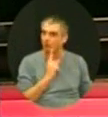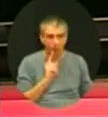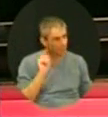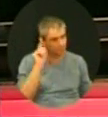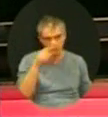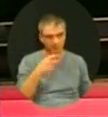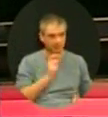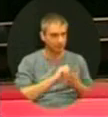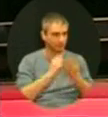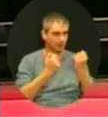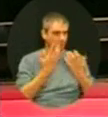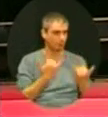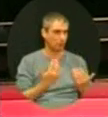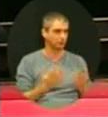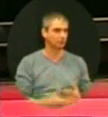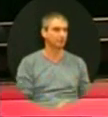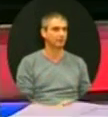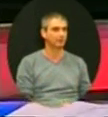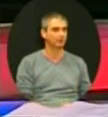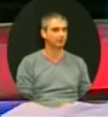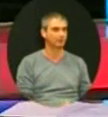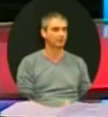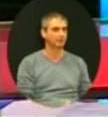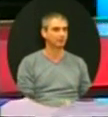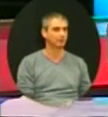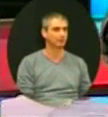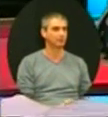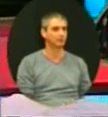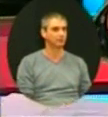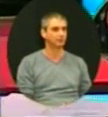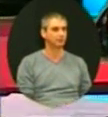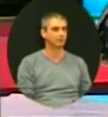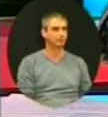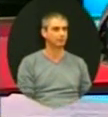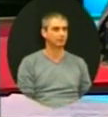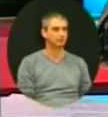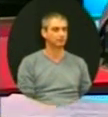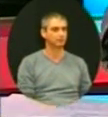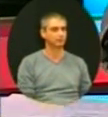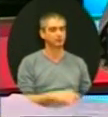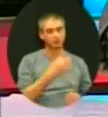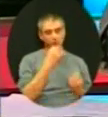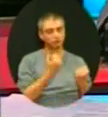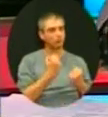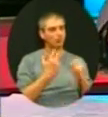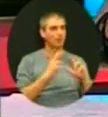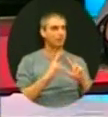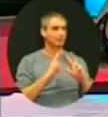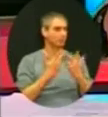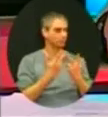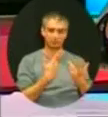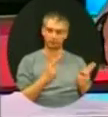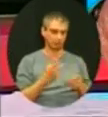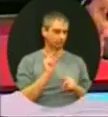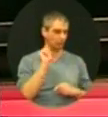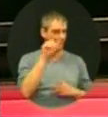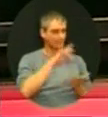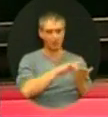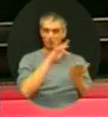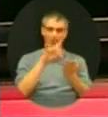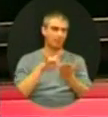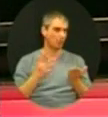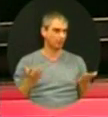נגיע עד משרד התחבורה עכשיו. אז בואי נדבר על שירותי, על שירותי תחבורה ציבוריים שלא מאפשרים להגיע ממקום